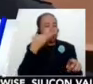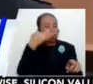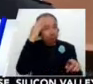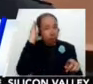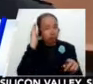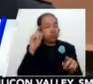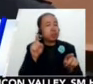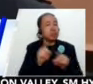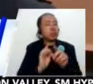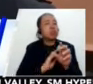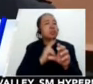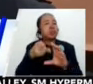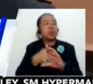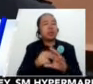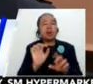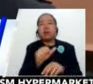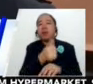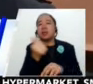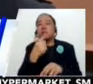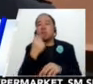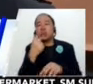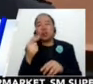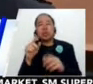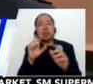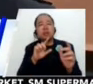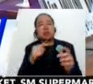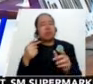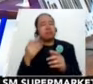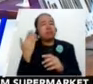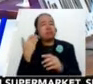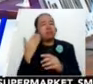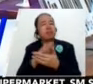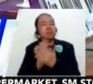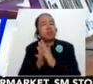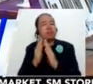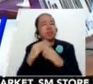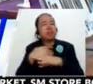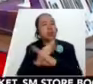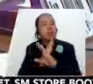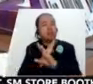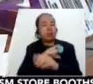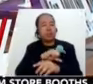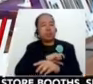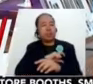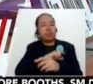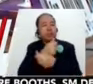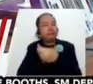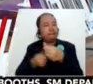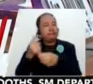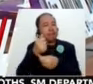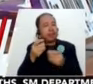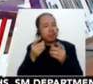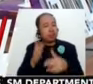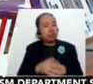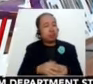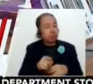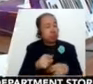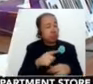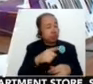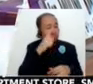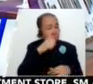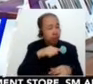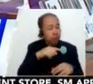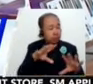ang iba pang tulad niya ay naging Davao City Police Director. Do you mind or don't you mind having been called as